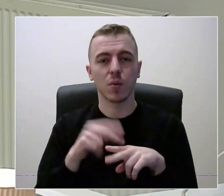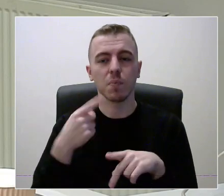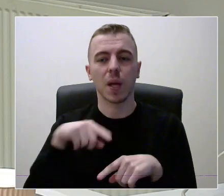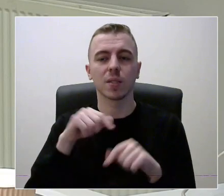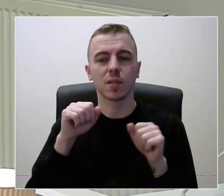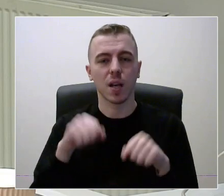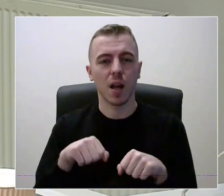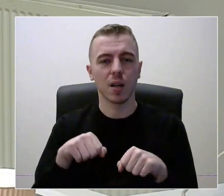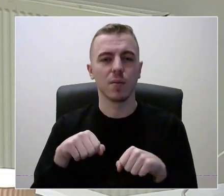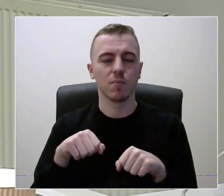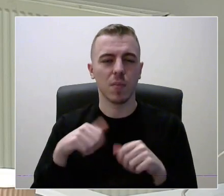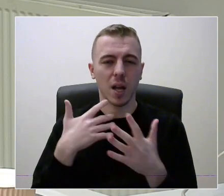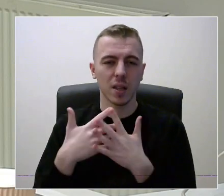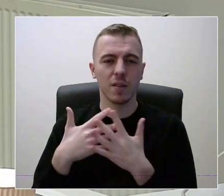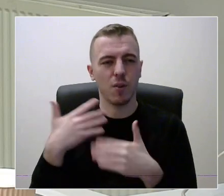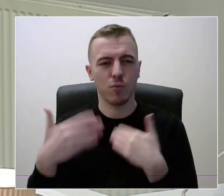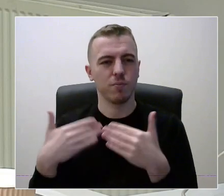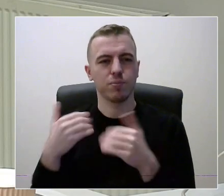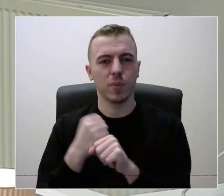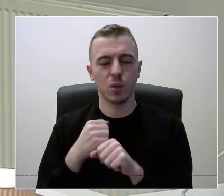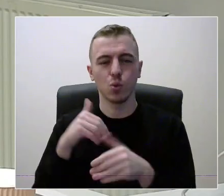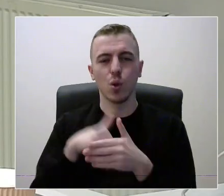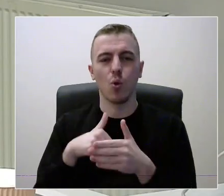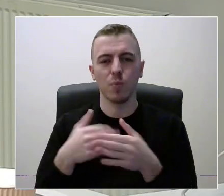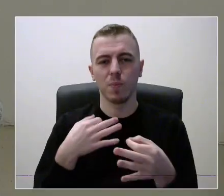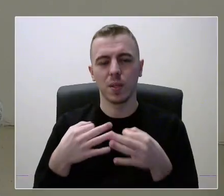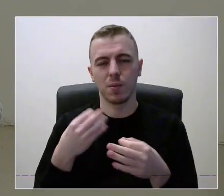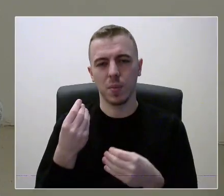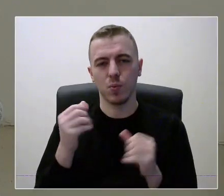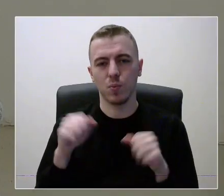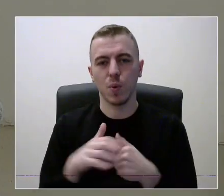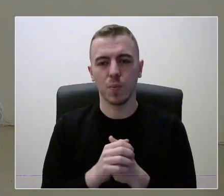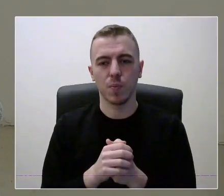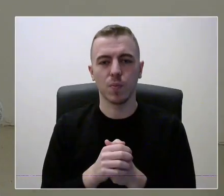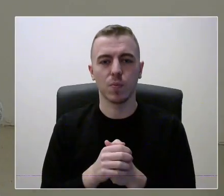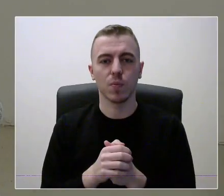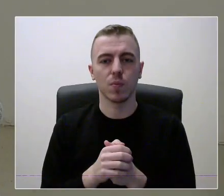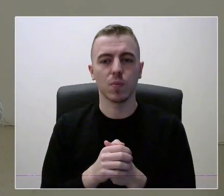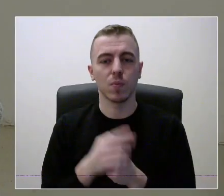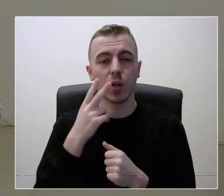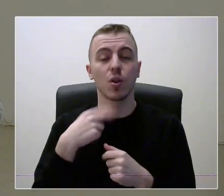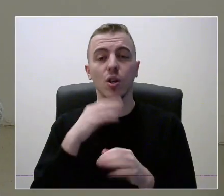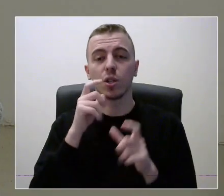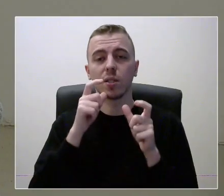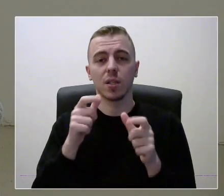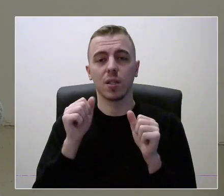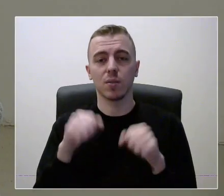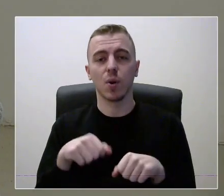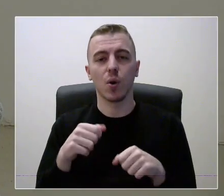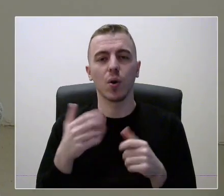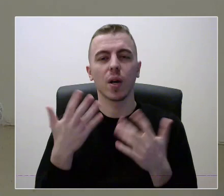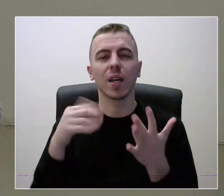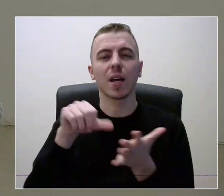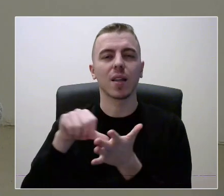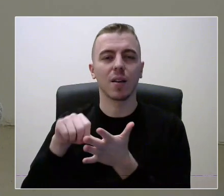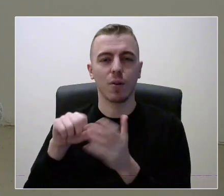veikti proaktyviau ir galimai sutaupyti biudžeto lėšų. Matot, aš atsakysiu, kiek dalyvauja